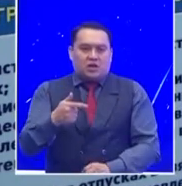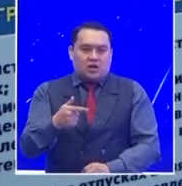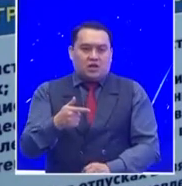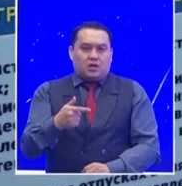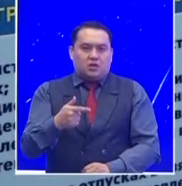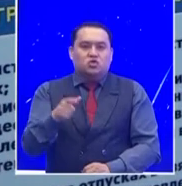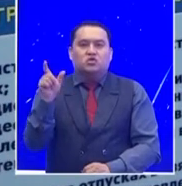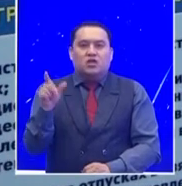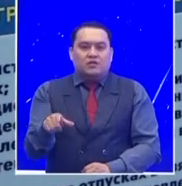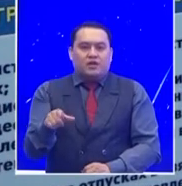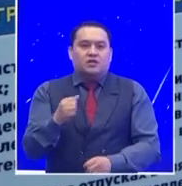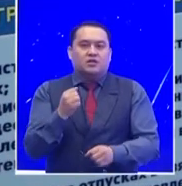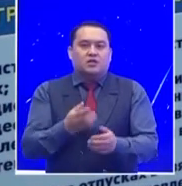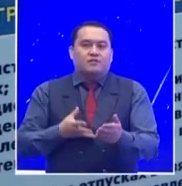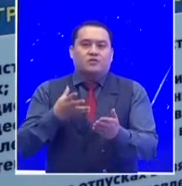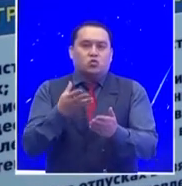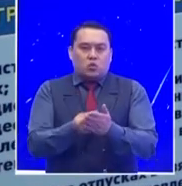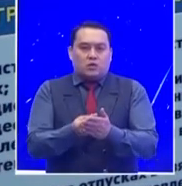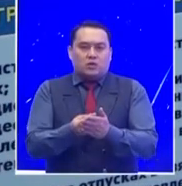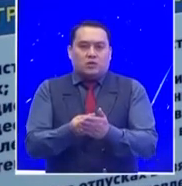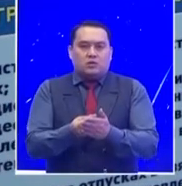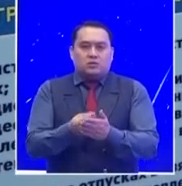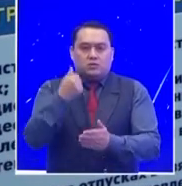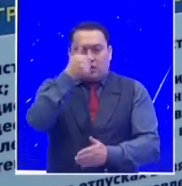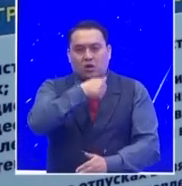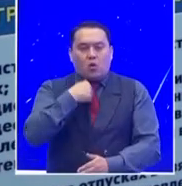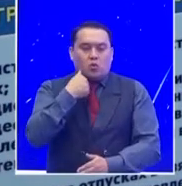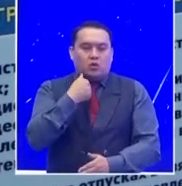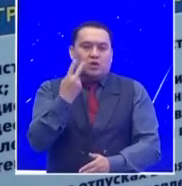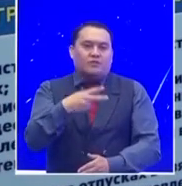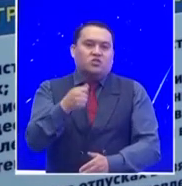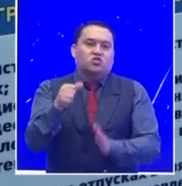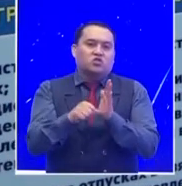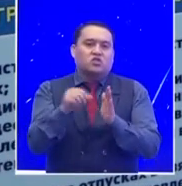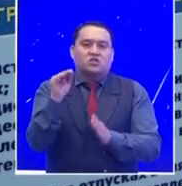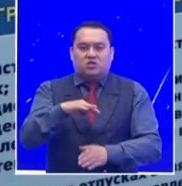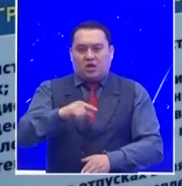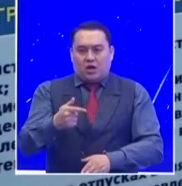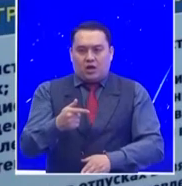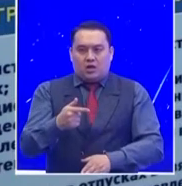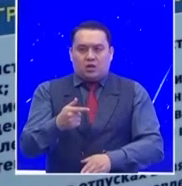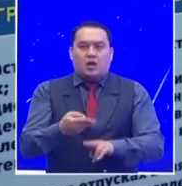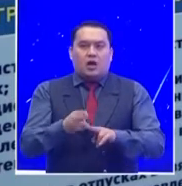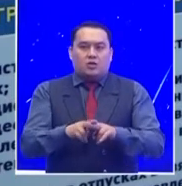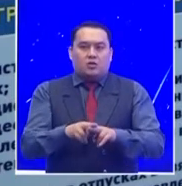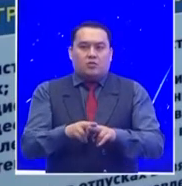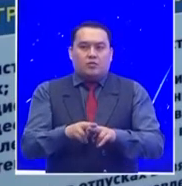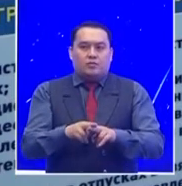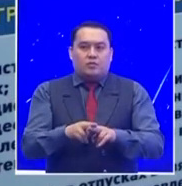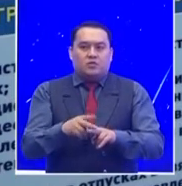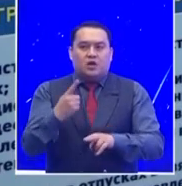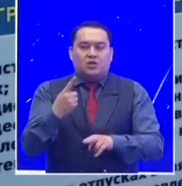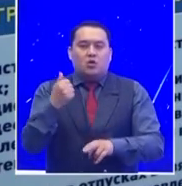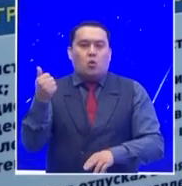а гражданин, делая взносы, например, за год где-то 26 тысяч тенге, то есть на этом он выигрывает. То есть целый